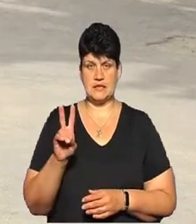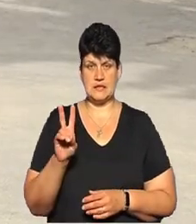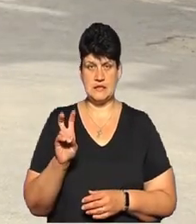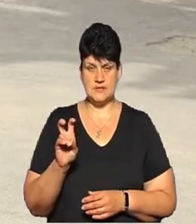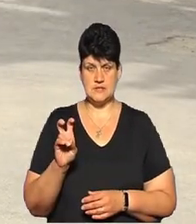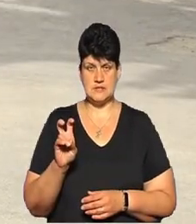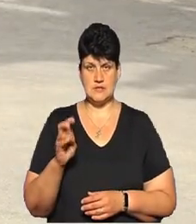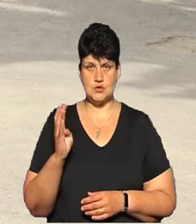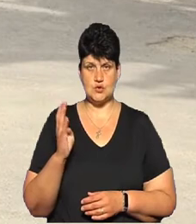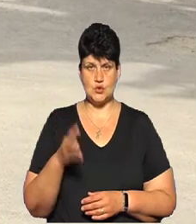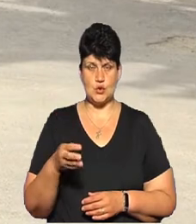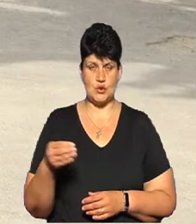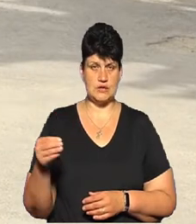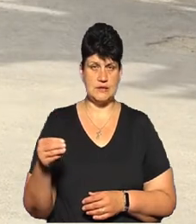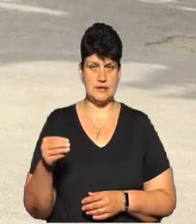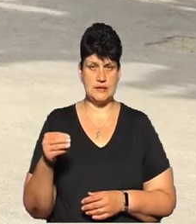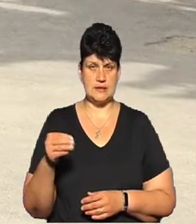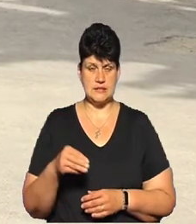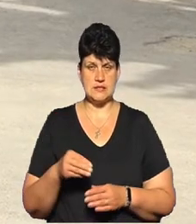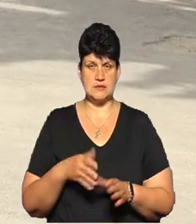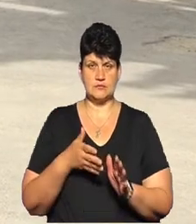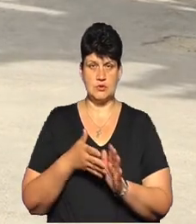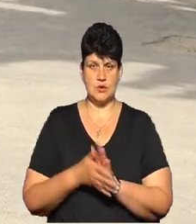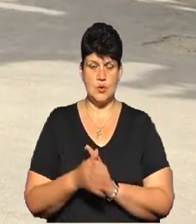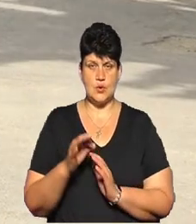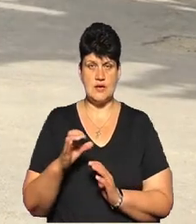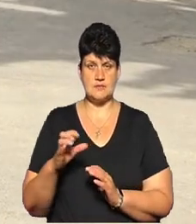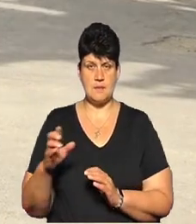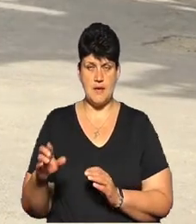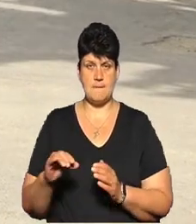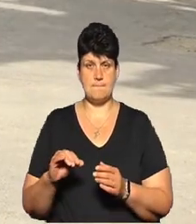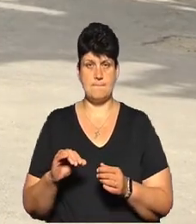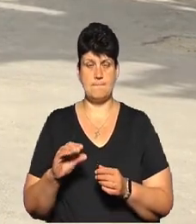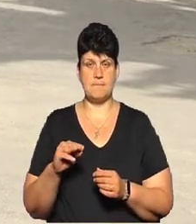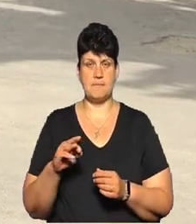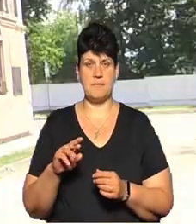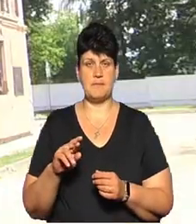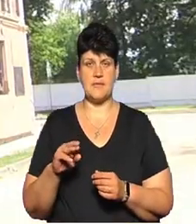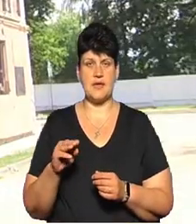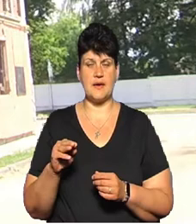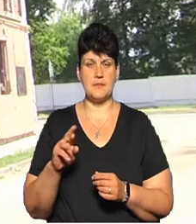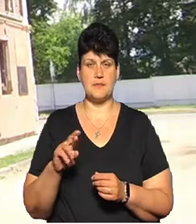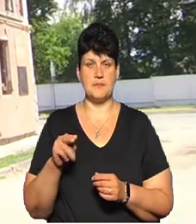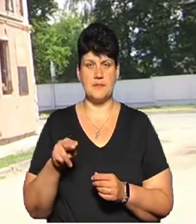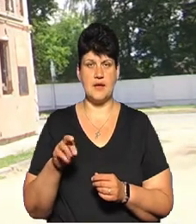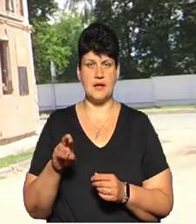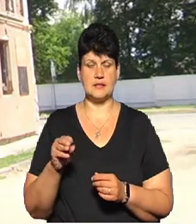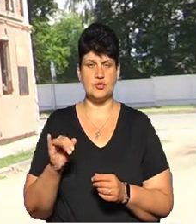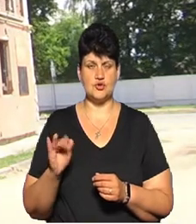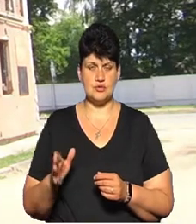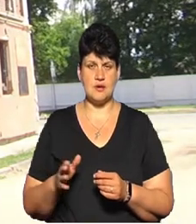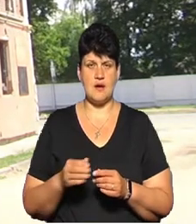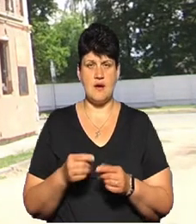240 тисяч пішло на ОСББ «П'ятачок», а різниця – на ОСББ «Сьомий елемент». За попередніми підрахунками,